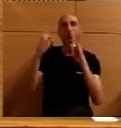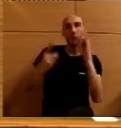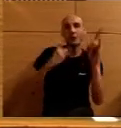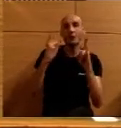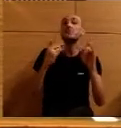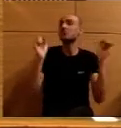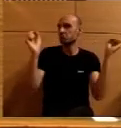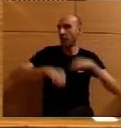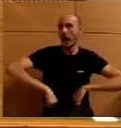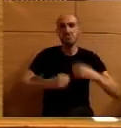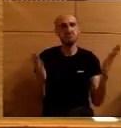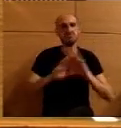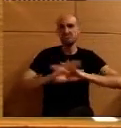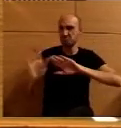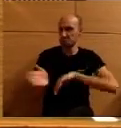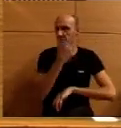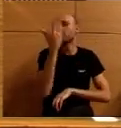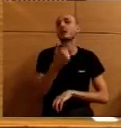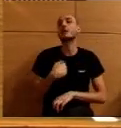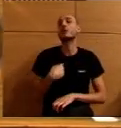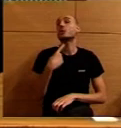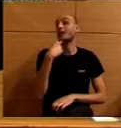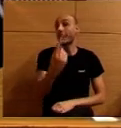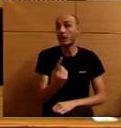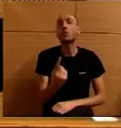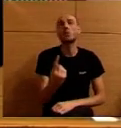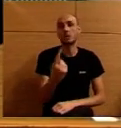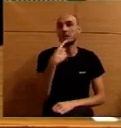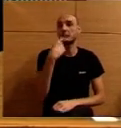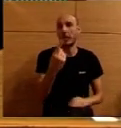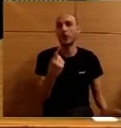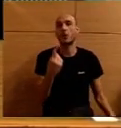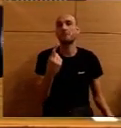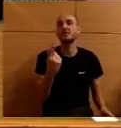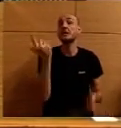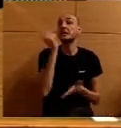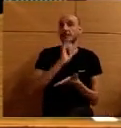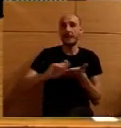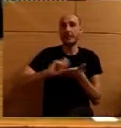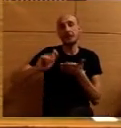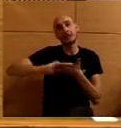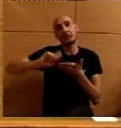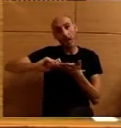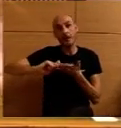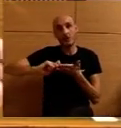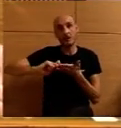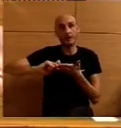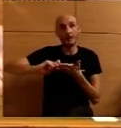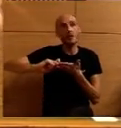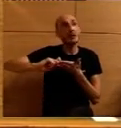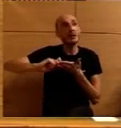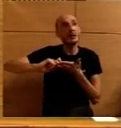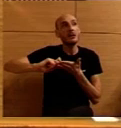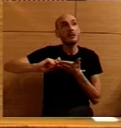podria dir-li moltíssimes coses. Però també li dic que sí, i el senyor secretari diu el que diu, diu deixa plaça el que diu. Diu, no, és que està